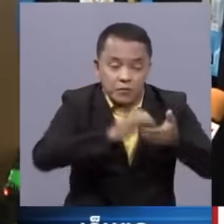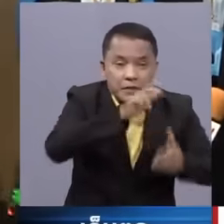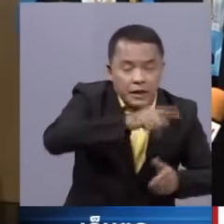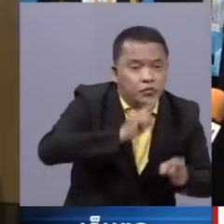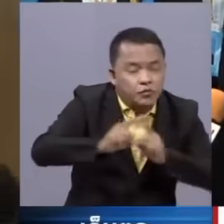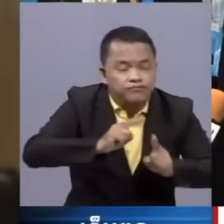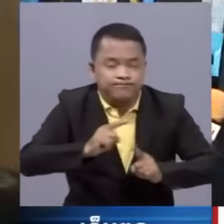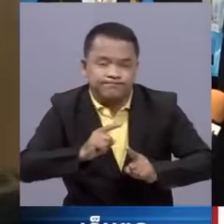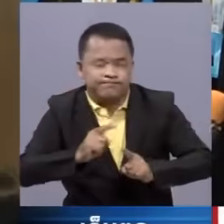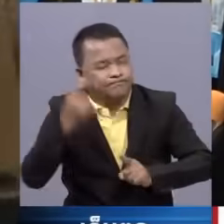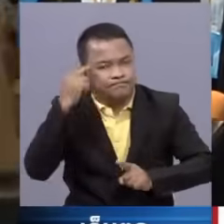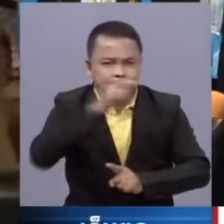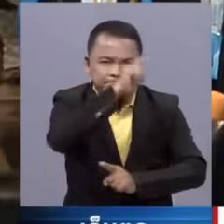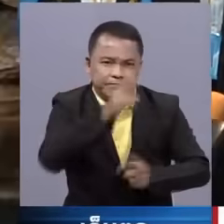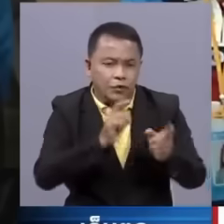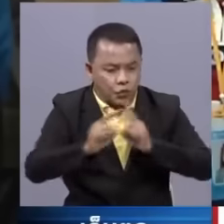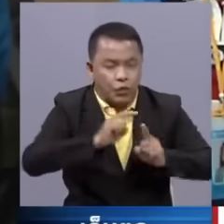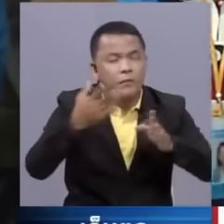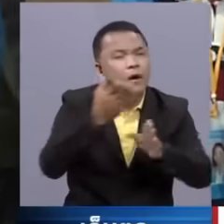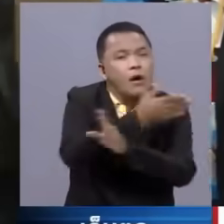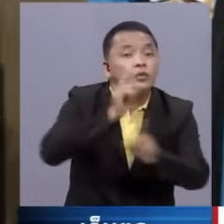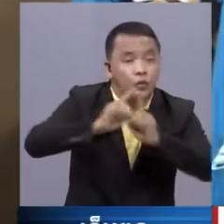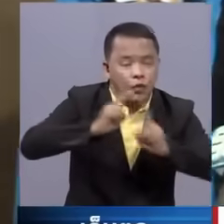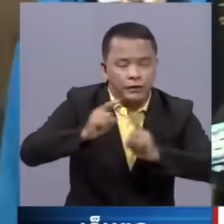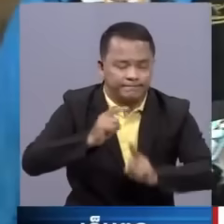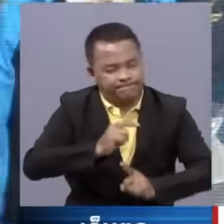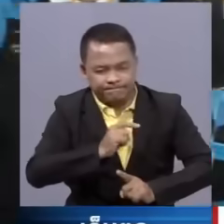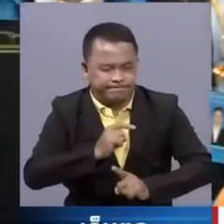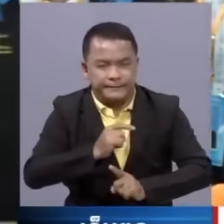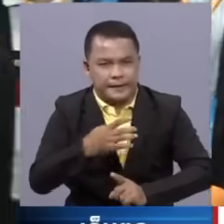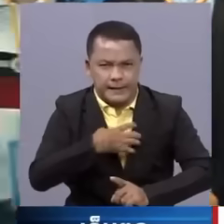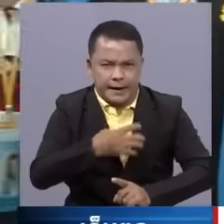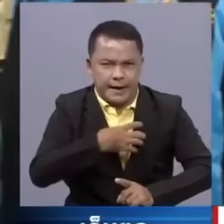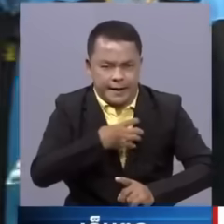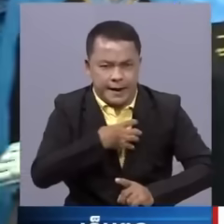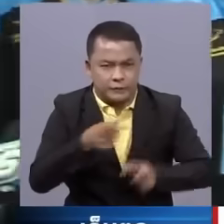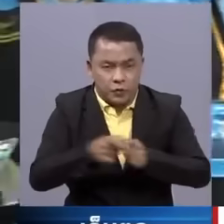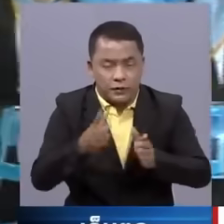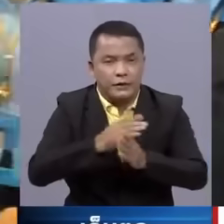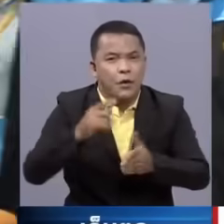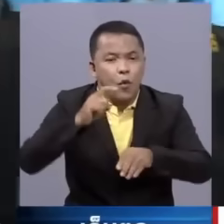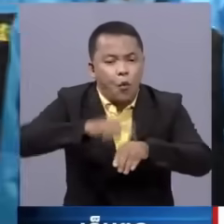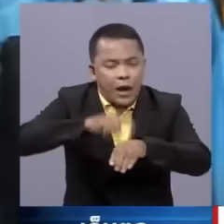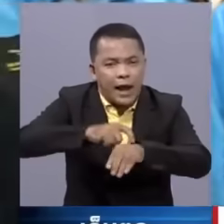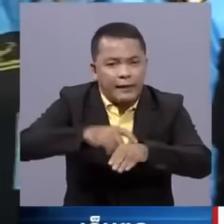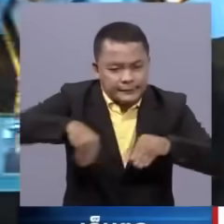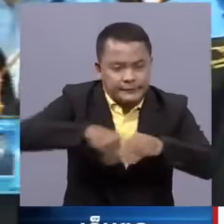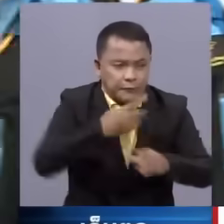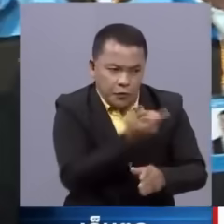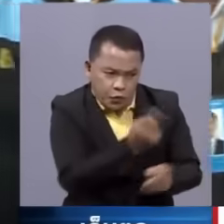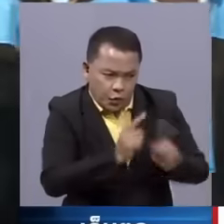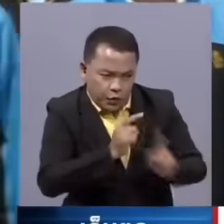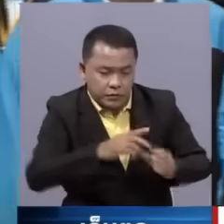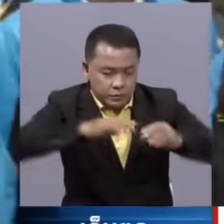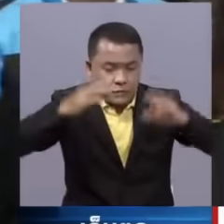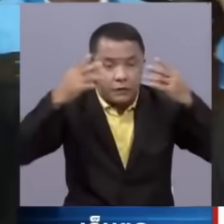ล้วนแล้วแต่เหมือนกับว่าไปคุยกันมาแล้วก่อนหน้านี้ก็ยังมีความหวังเหมือนกันว่าไอ้ช่วงเนี้ยทดเวลาบาดเจ็บทอดเวลาก่อน